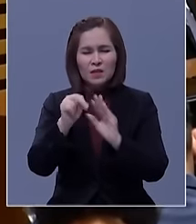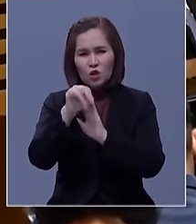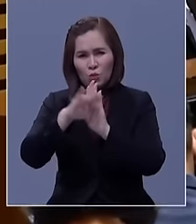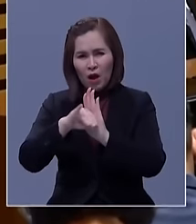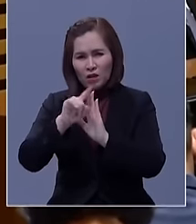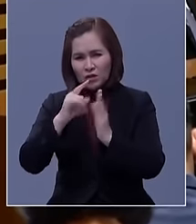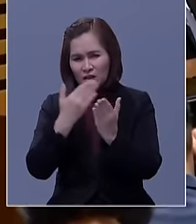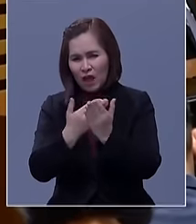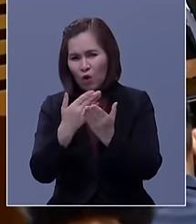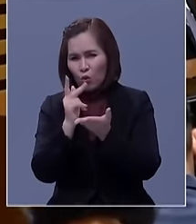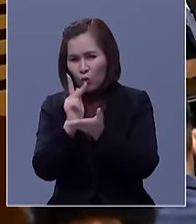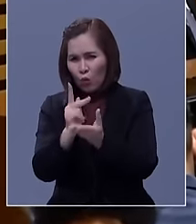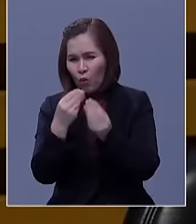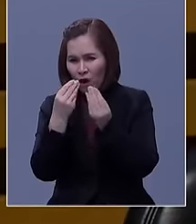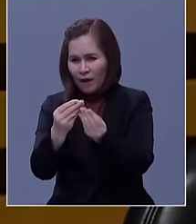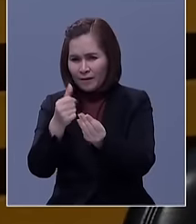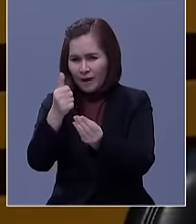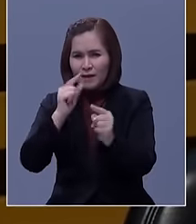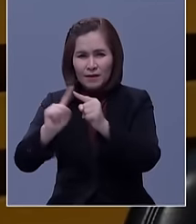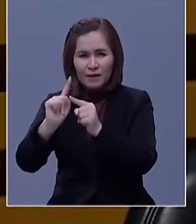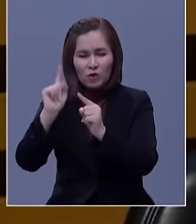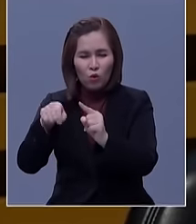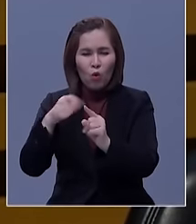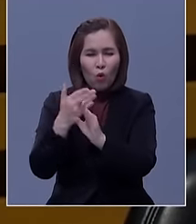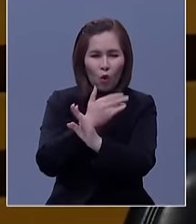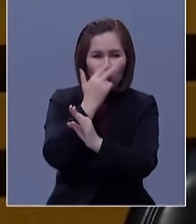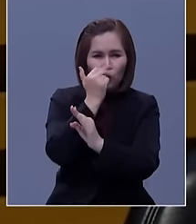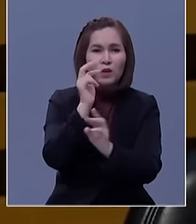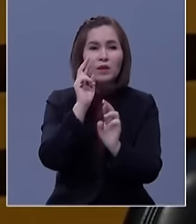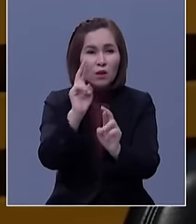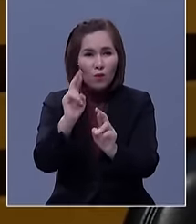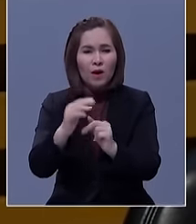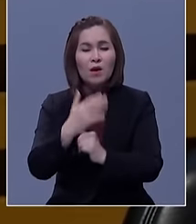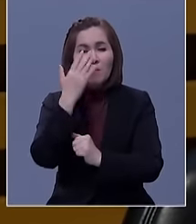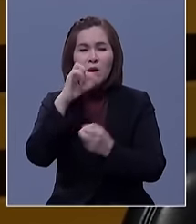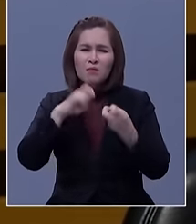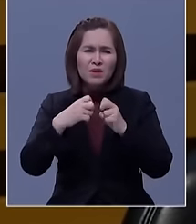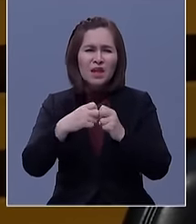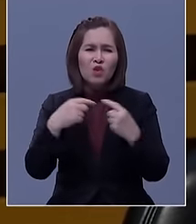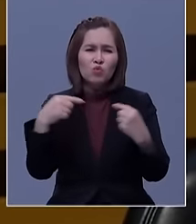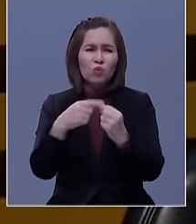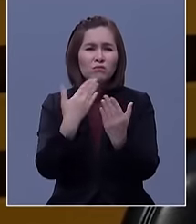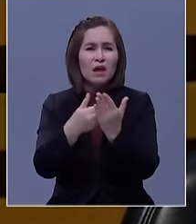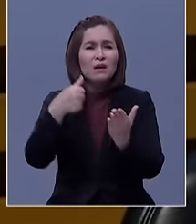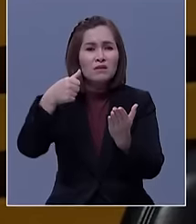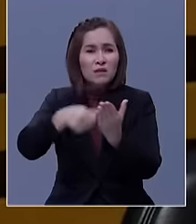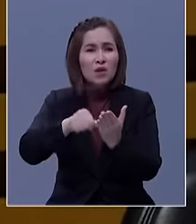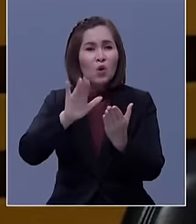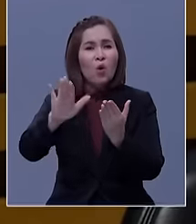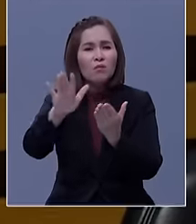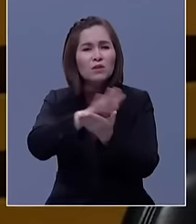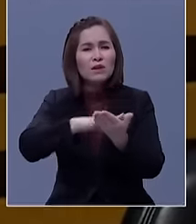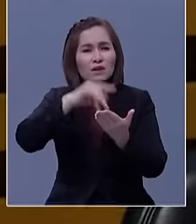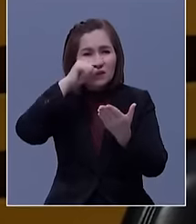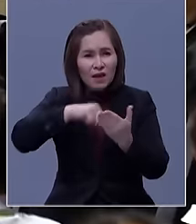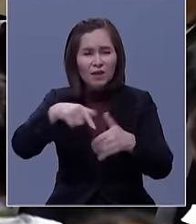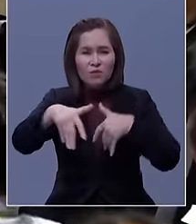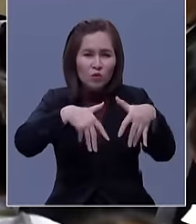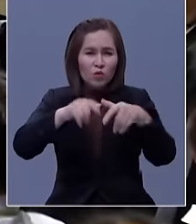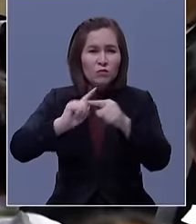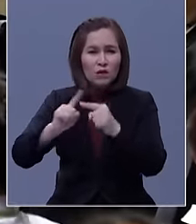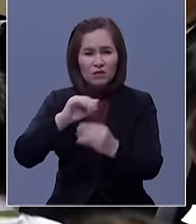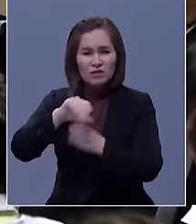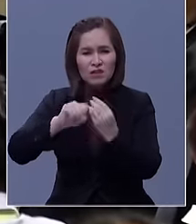ระวังค่ะเนื่องจากยังมีปัจจัยเสี่ยงหลายด้านโดยเฉพาะปโดยเฉพาะปัญหาหนี้ครัวเรือนไทยเศรษฐกิจเองก็มีความไม่แน่